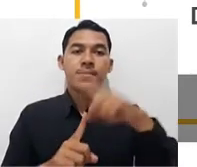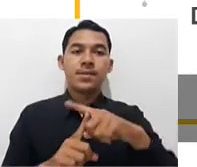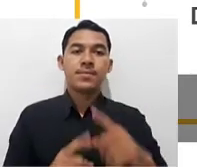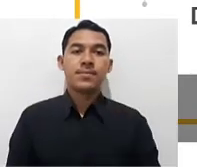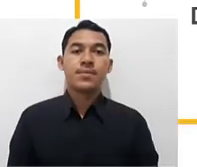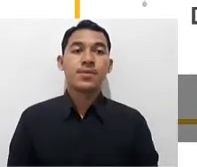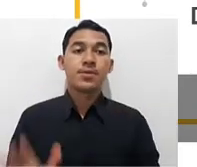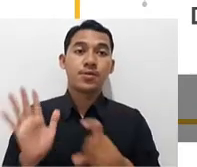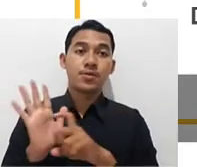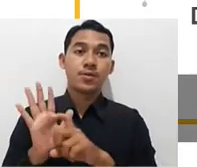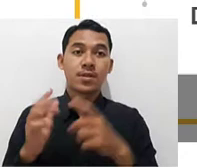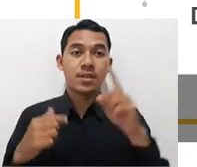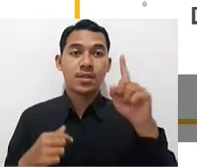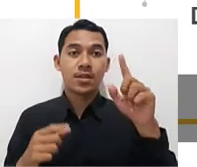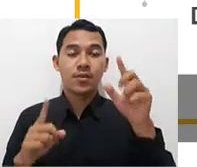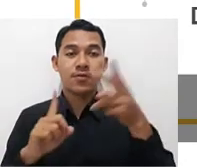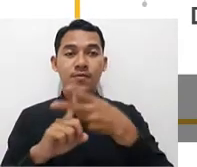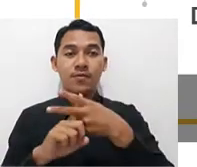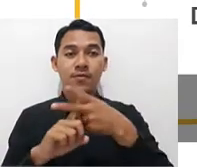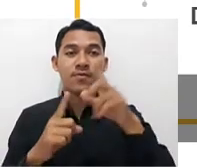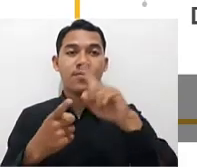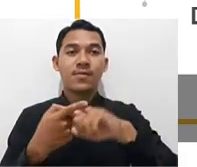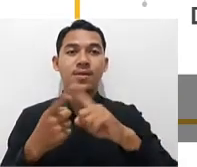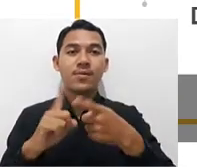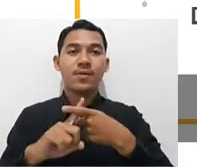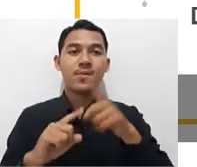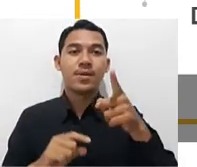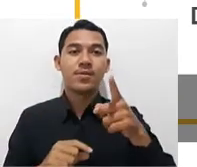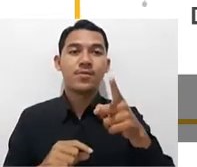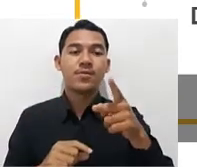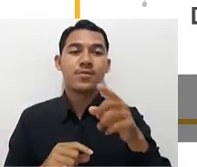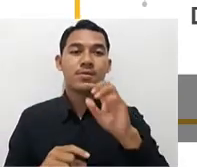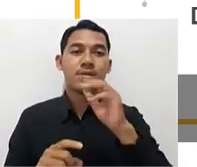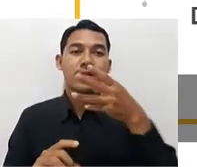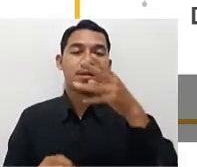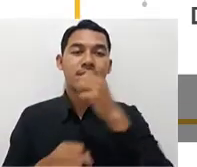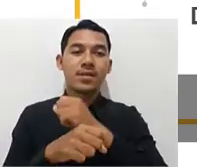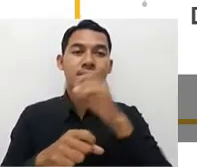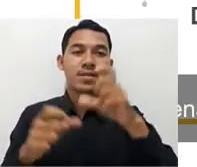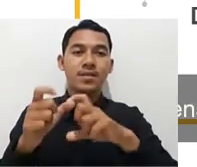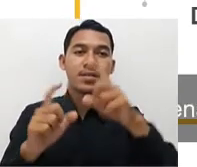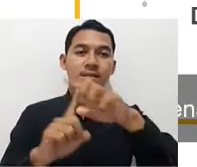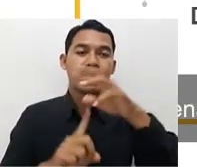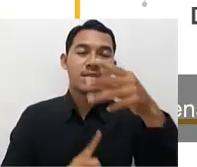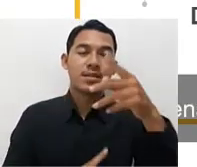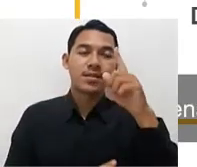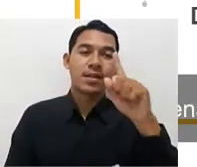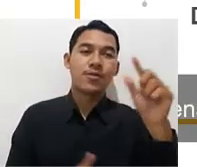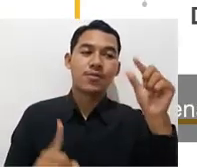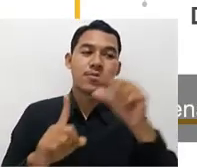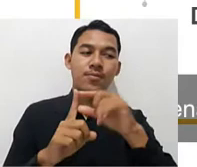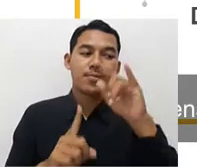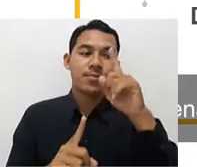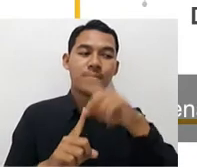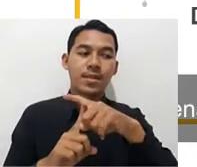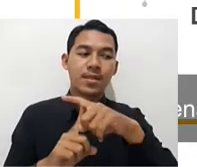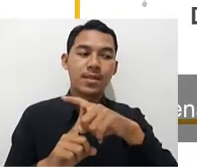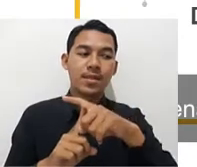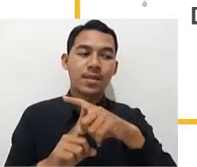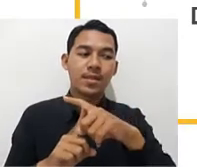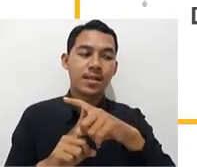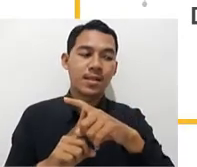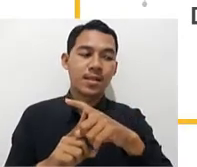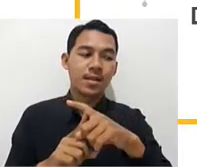nah satu buah flip-flop tersebut dapat dikatakan sebagai register satu bit. Kenapa satu bit? Karena dia hanya dapat menampung atau